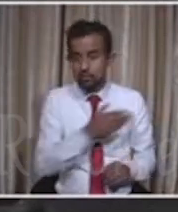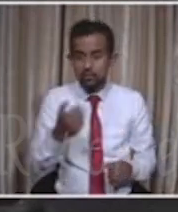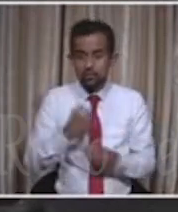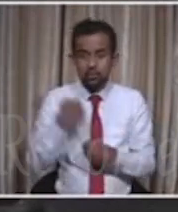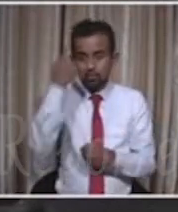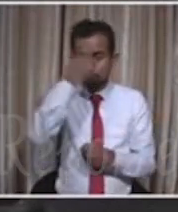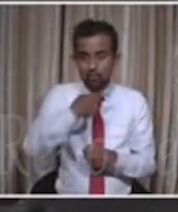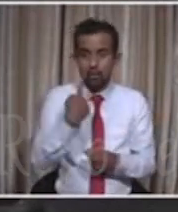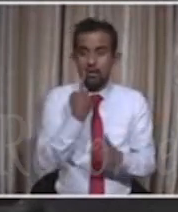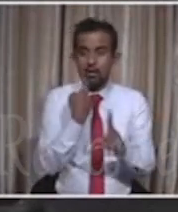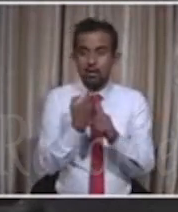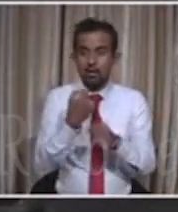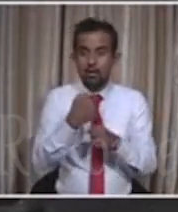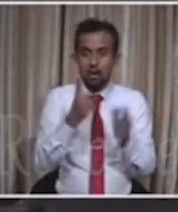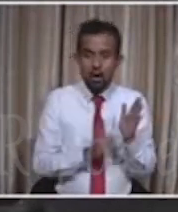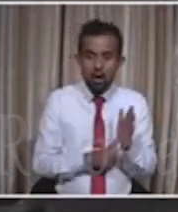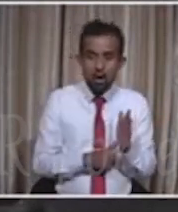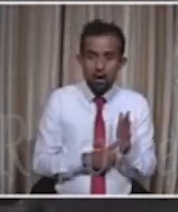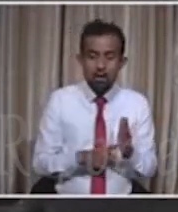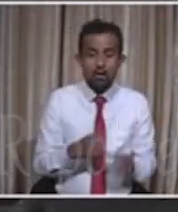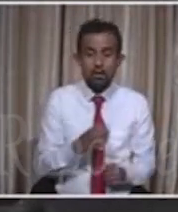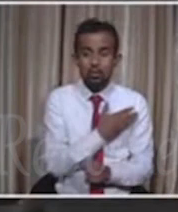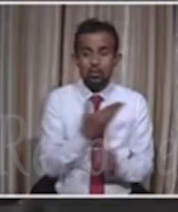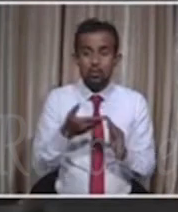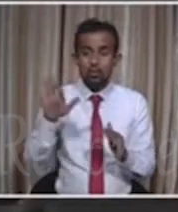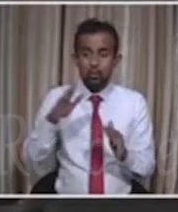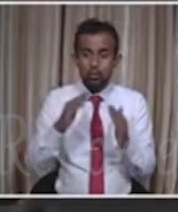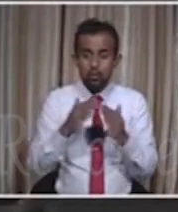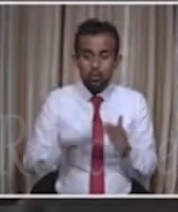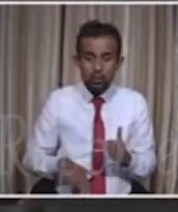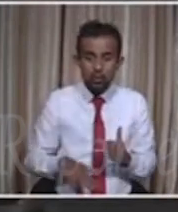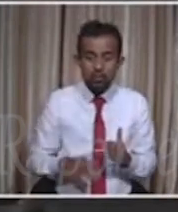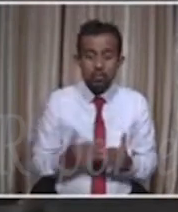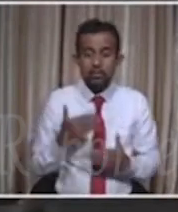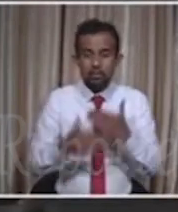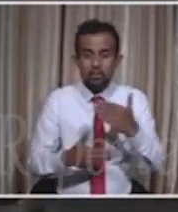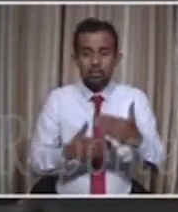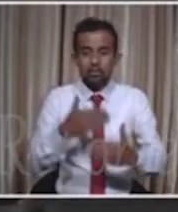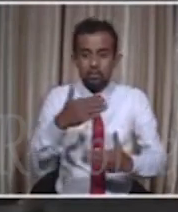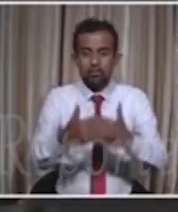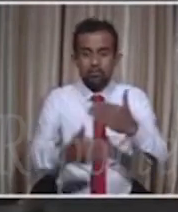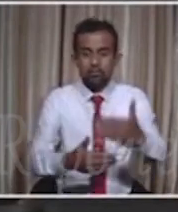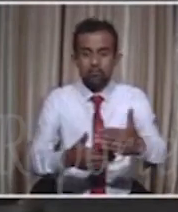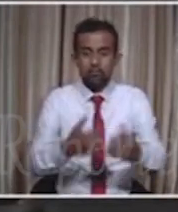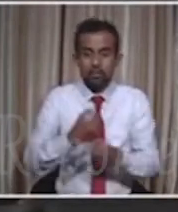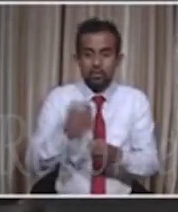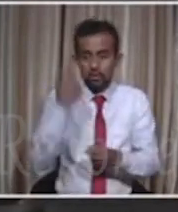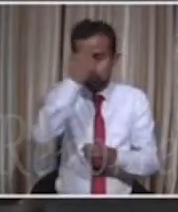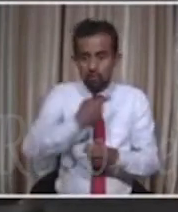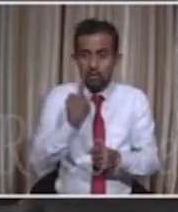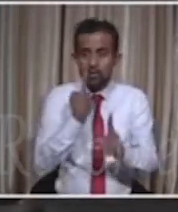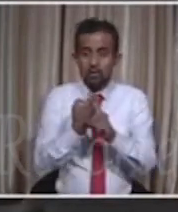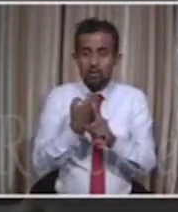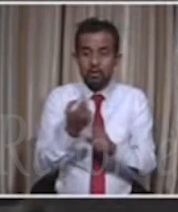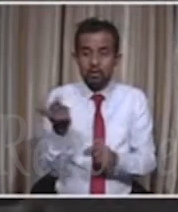ගෝල්ෆේස් මහනුවර ගාල්ල ගෝටාගෝගම මේ අරගලයේ ඉදිරියට ගෙනියනවා ගෝල්ෆේස් මහනුවර